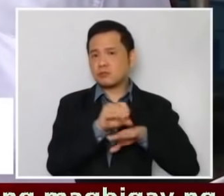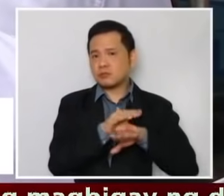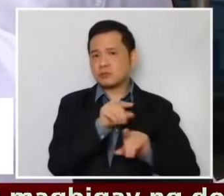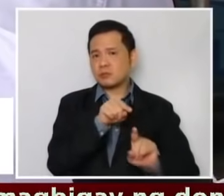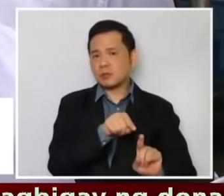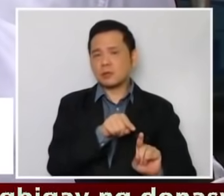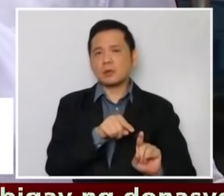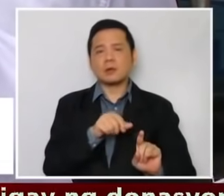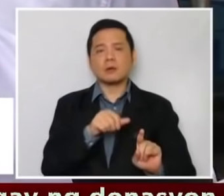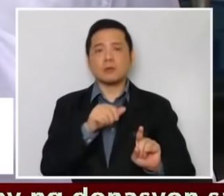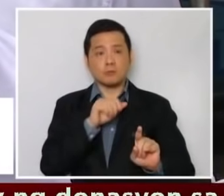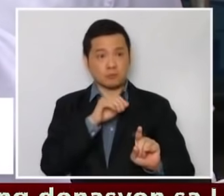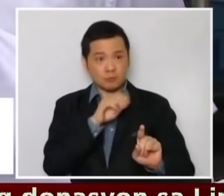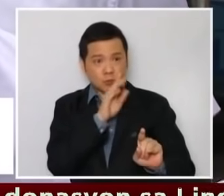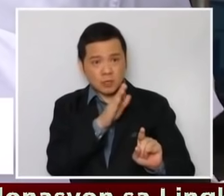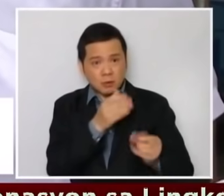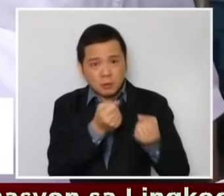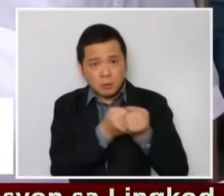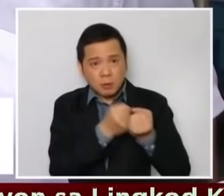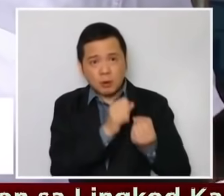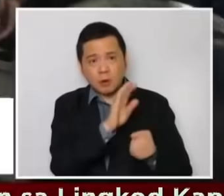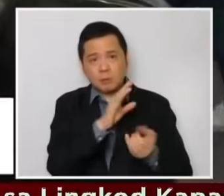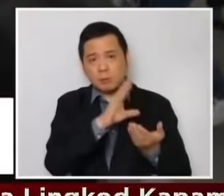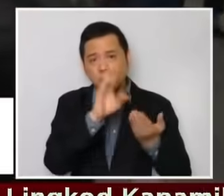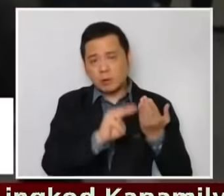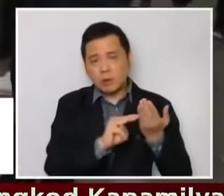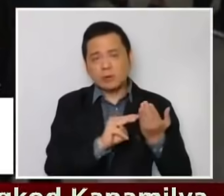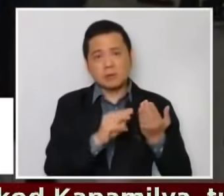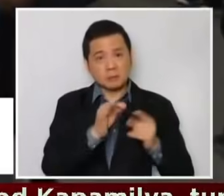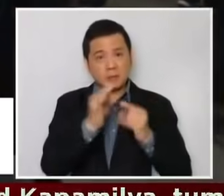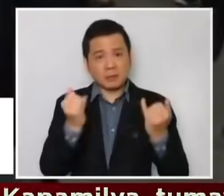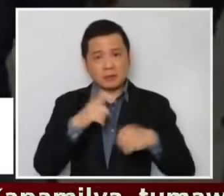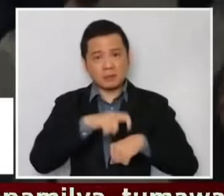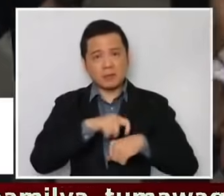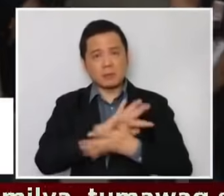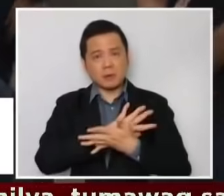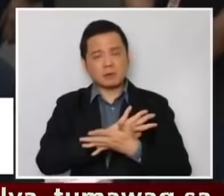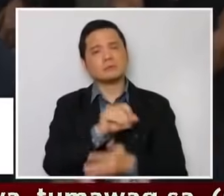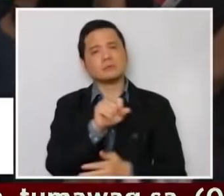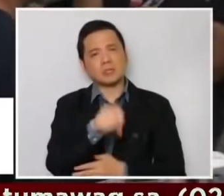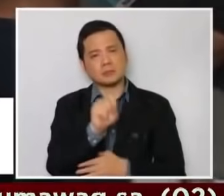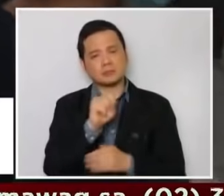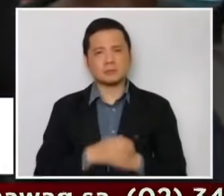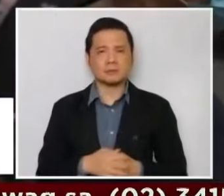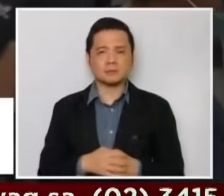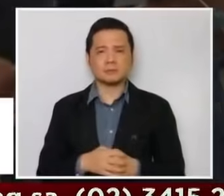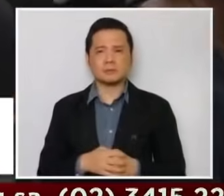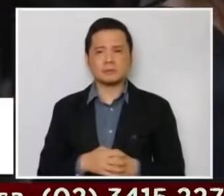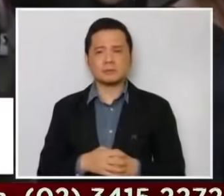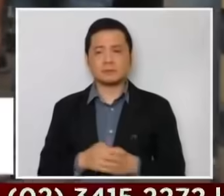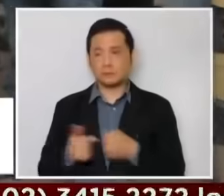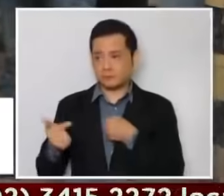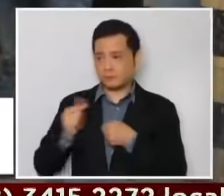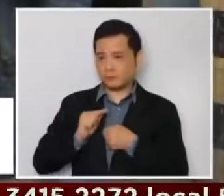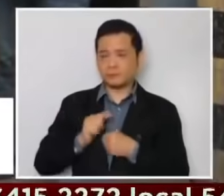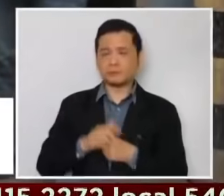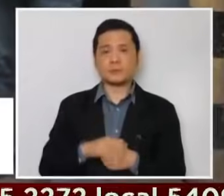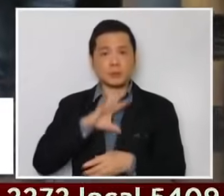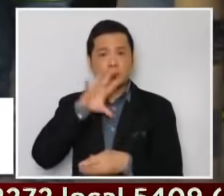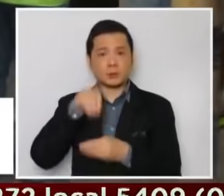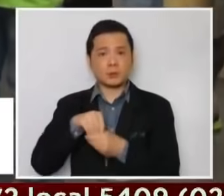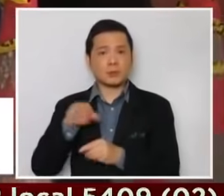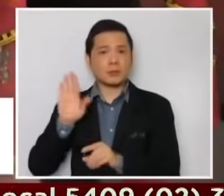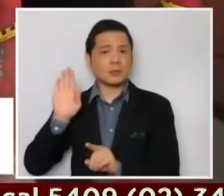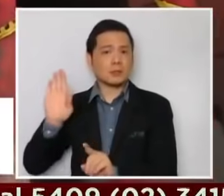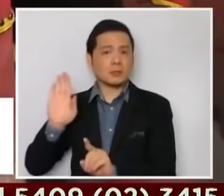mga proyekto po niya, lalong-lalo na ho during the pandemic. Kasama sa council slate ni Bernardo, ang kanyang pamangkin na si Miguel